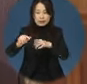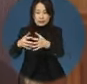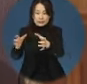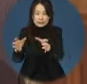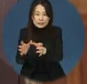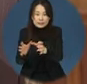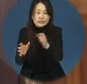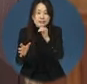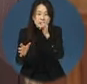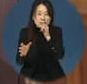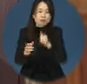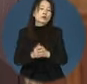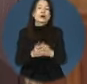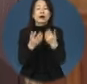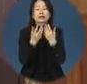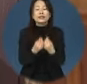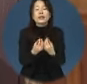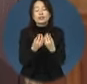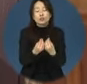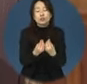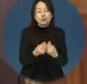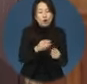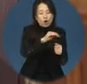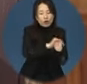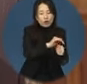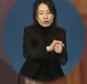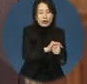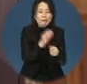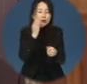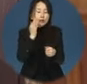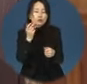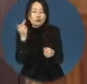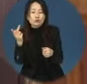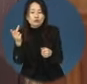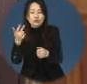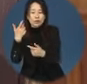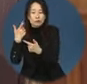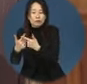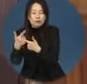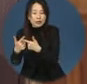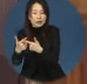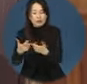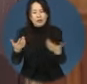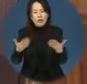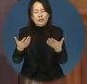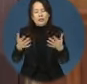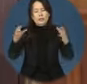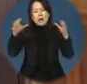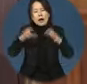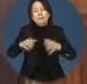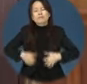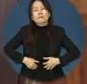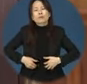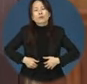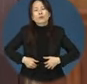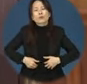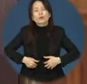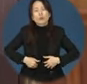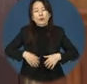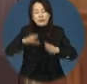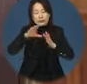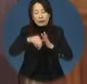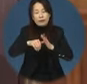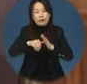요건이 얘 들어서 경남 울산 부산 2 예 일을 함께 해야 되는 내 울 경 그러자 그랬습니다 그걸